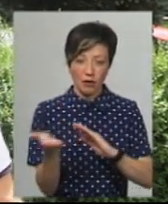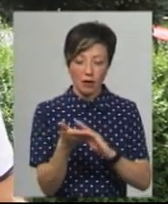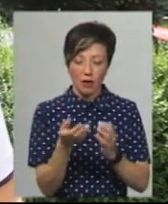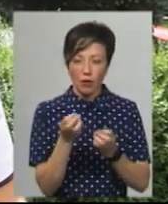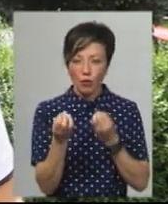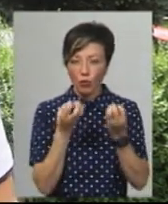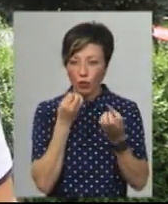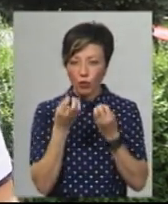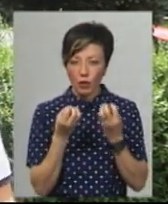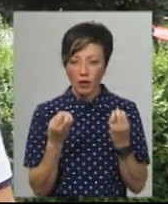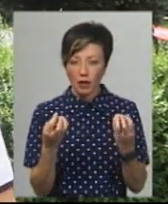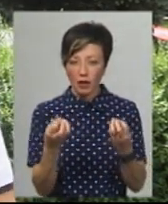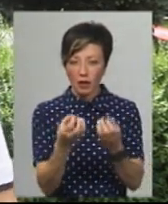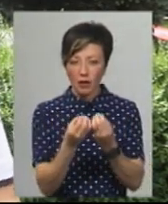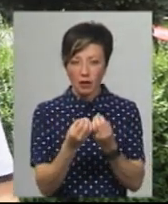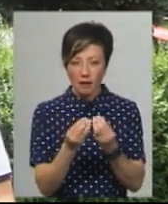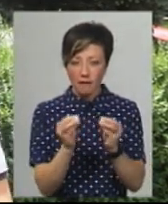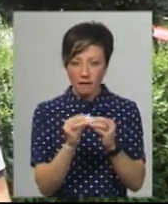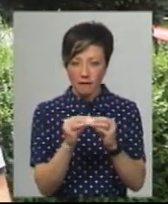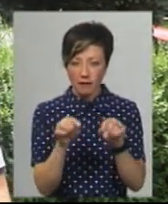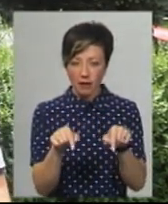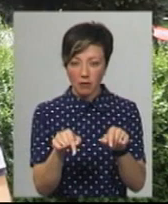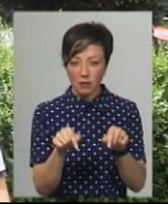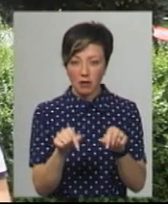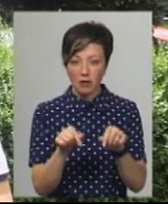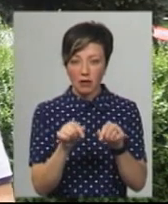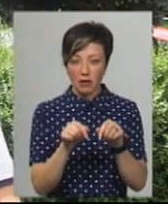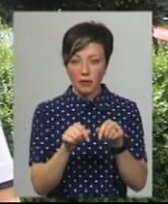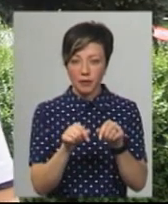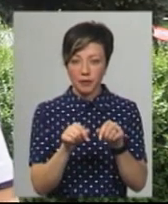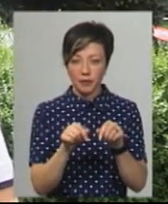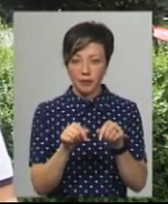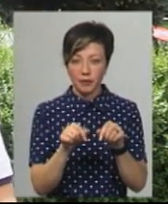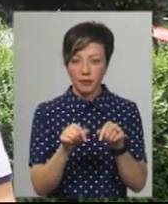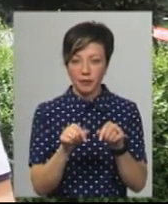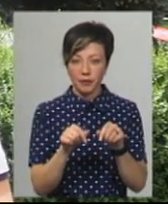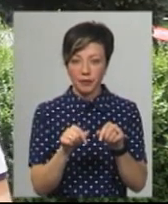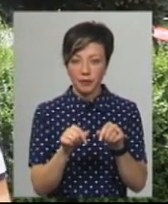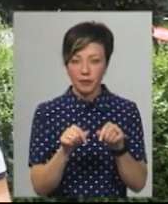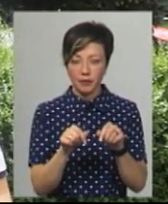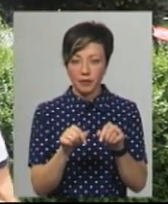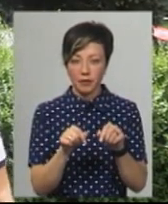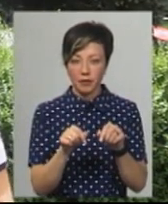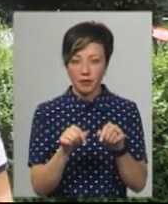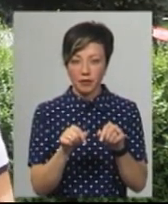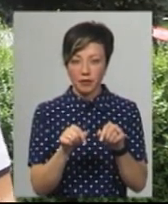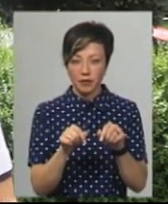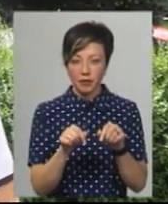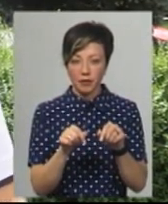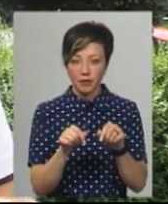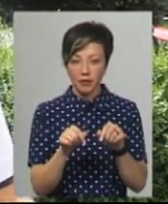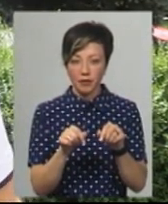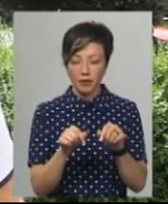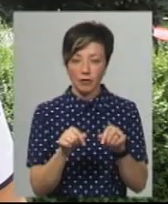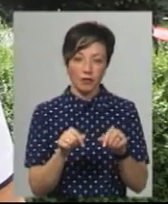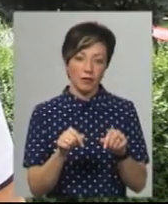бруньки, які зберігаються на частинах рослини, які під землею знаходяться, вони глибоко